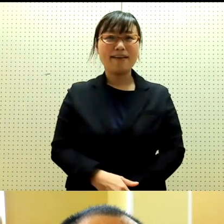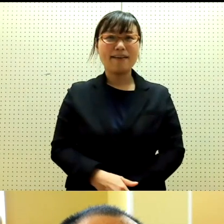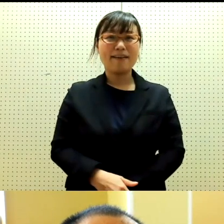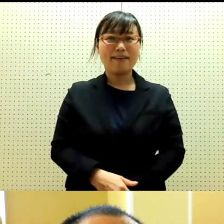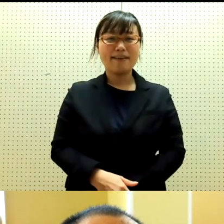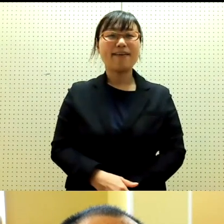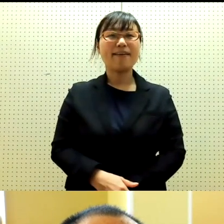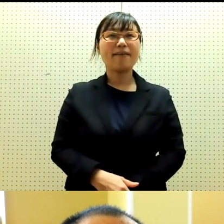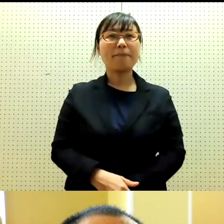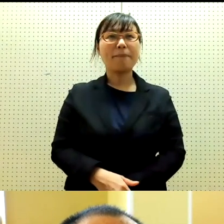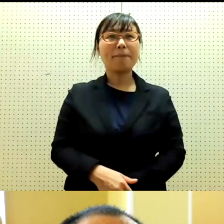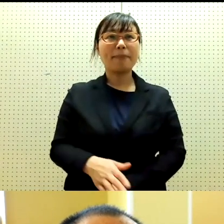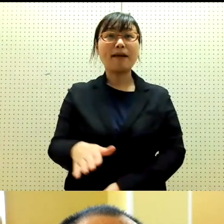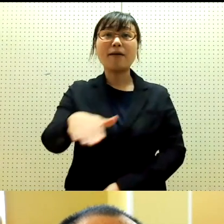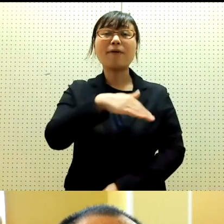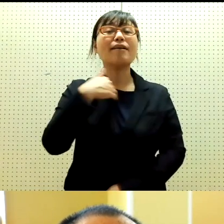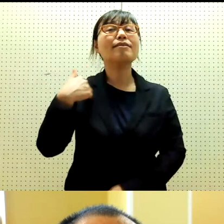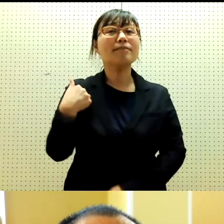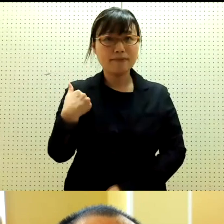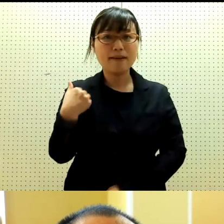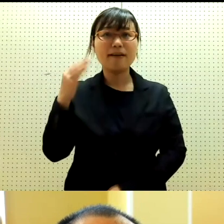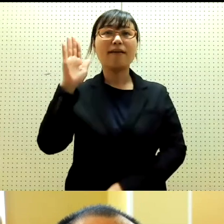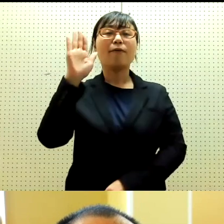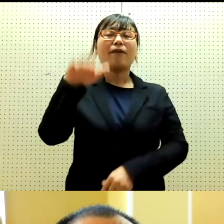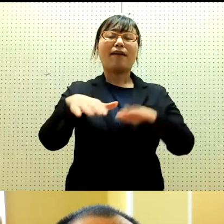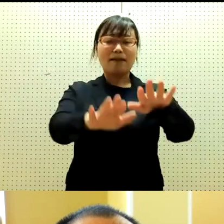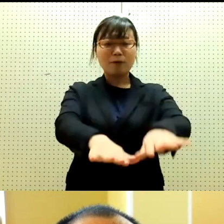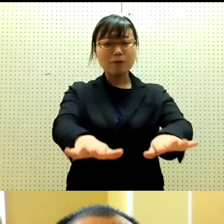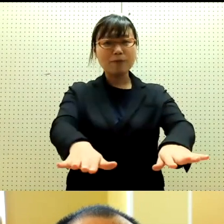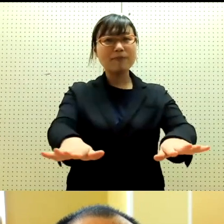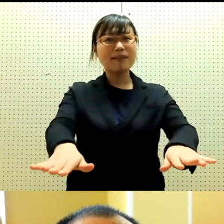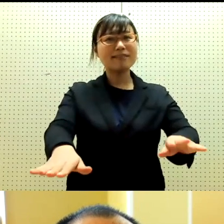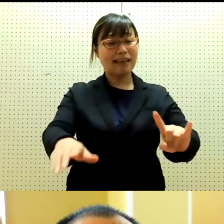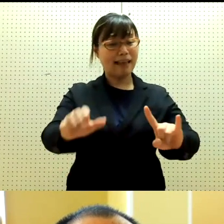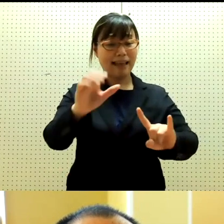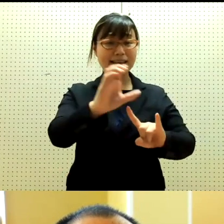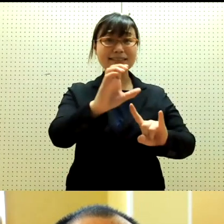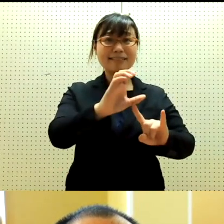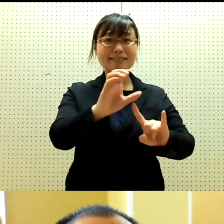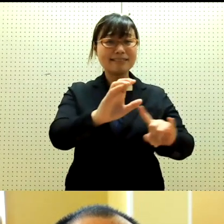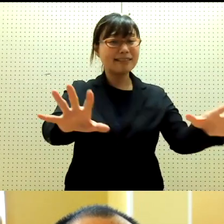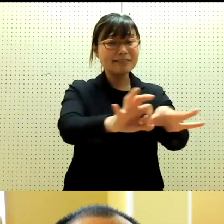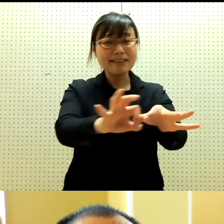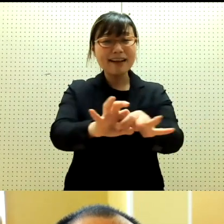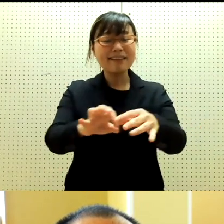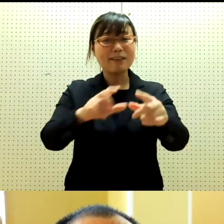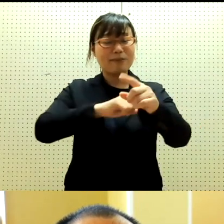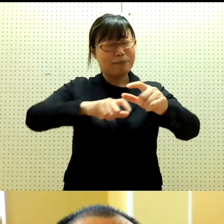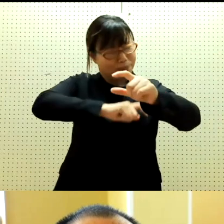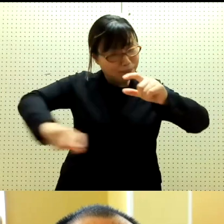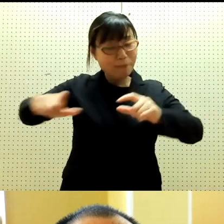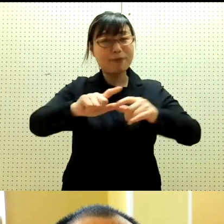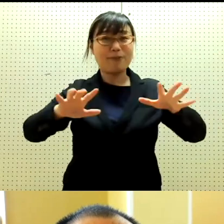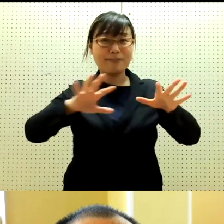ださった。だから私たちはこれから子どもたちがこうやって ICT でつながってきたように、もっとつながって、そしても